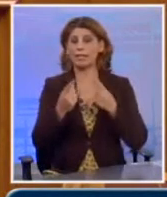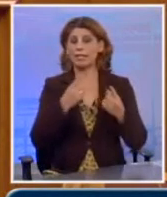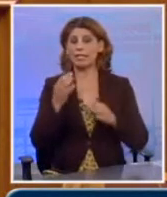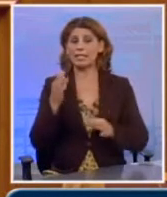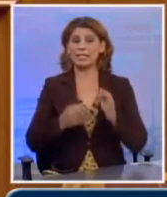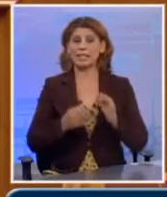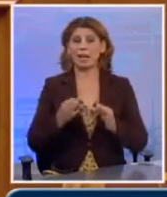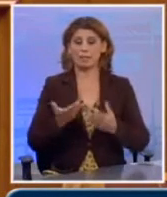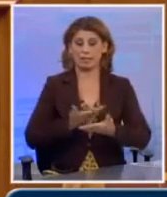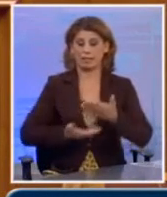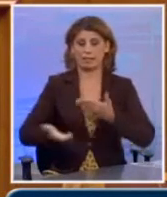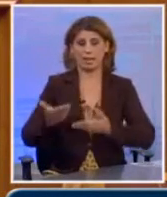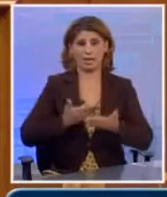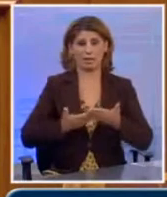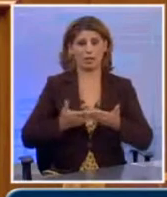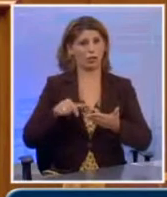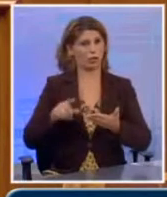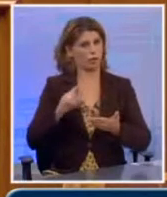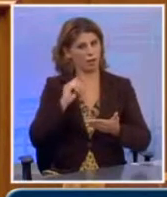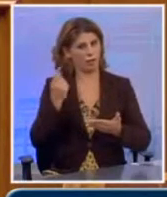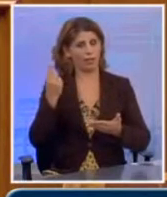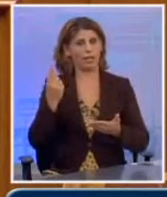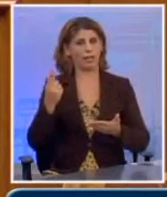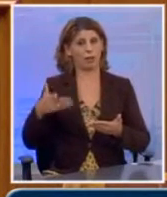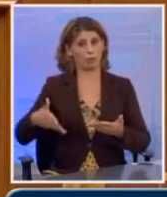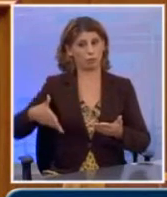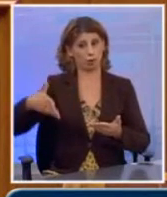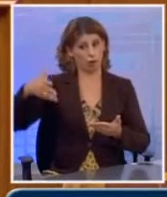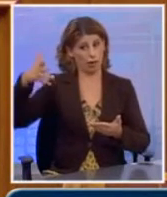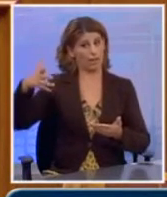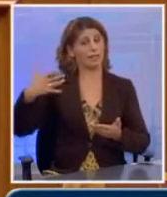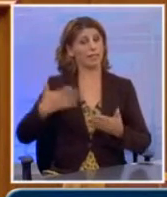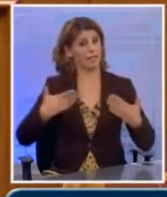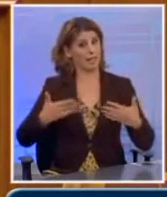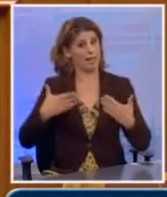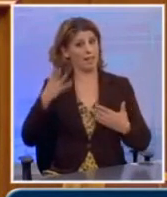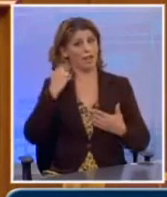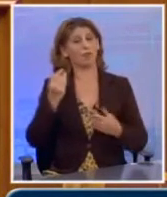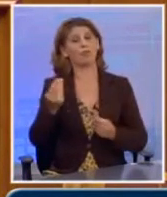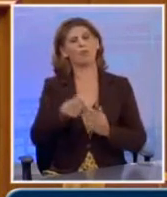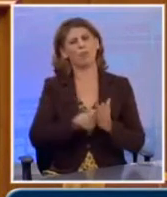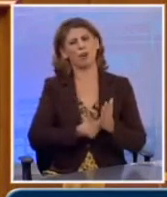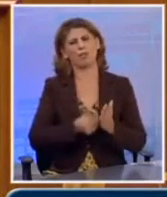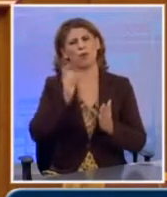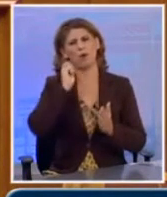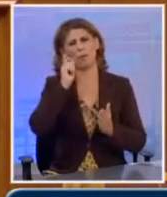σήμερα θα έχω την ευκαιρία και ο κύριος Μητσοτάκης τη χαρά να ακούσει αρκετές φορές το όνομα του πατέρα του.